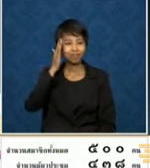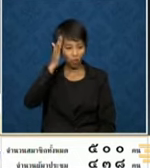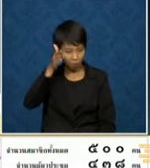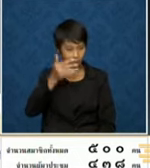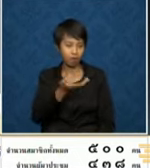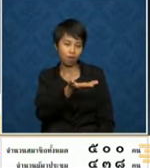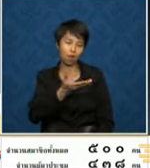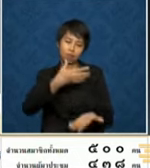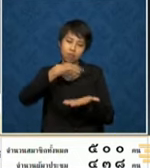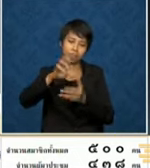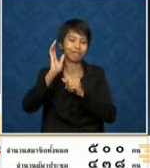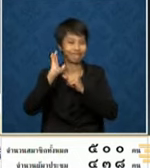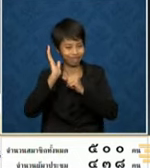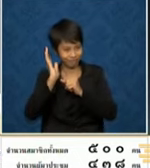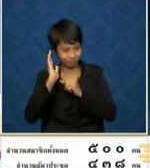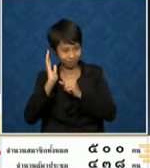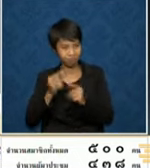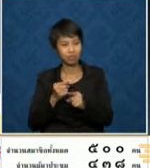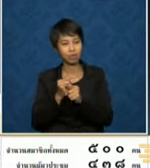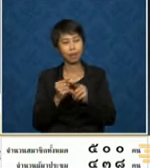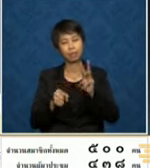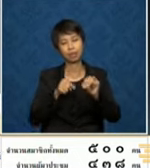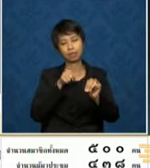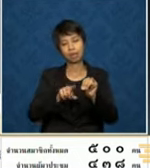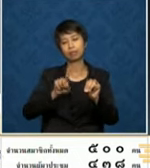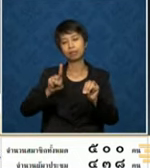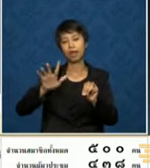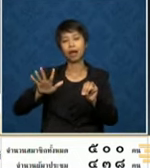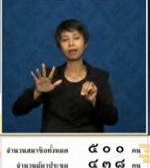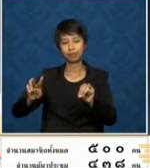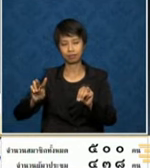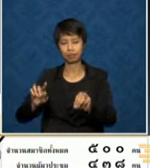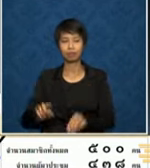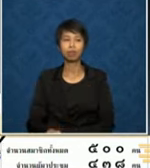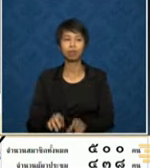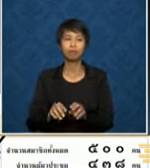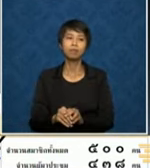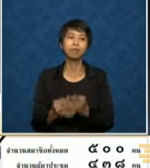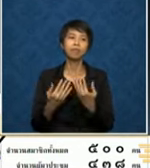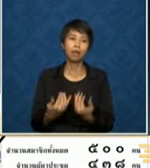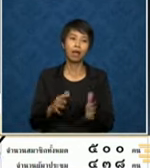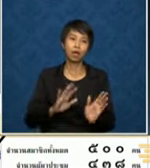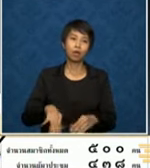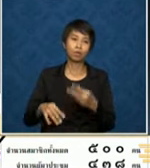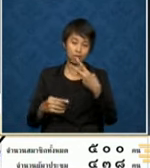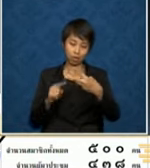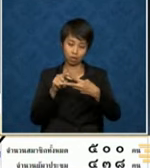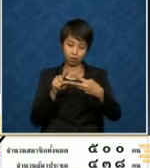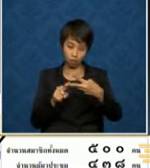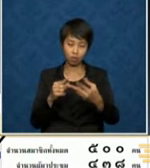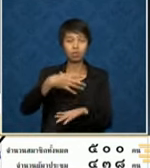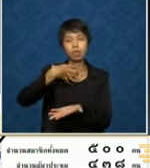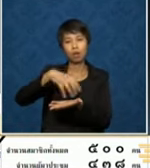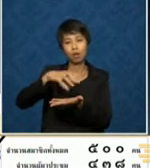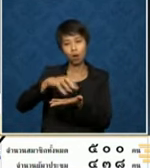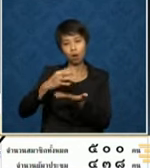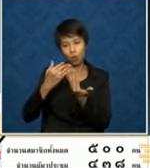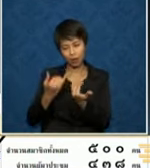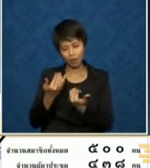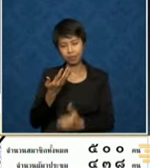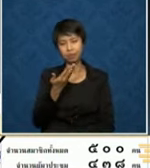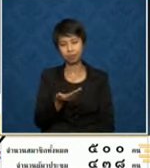ายไม่ไว้วางใจตามมาตรา151ในสมัยประชุมหน้าอย่างแน่นอนครับ2เรื่องที่ผมยกมาคงเป็นปฐม